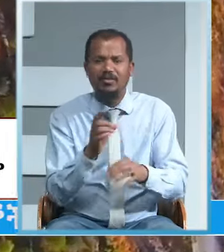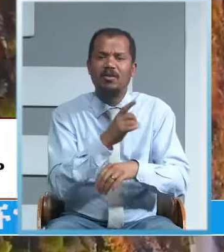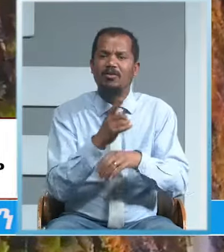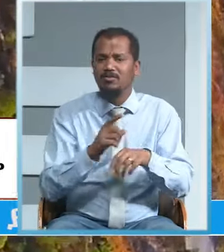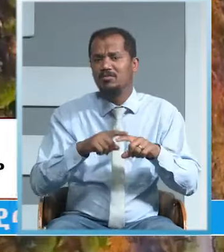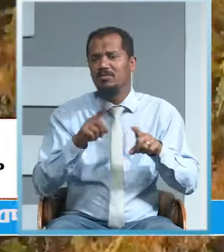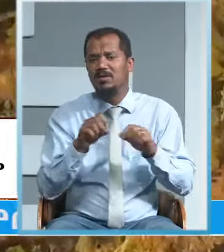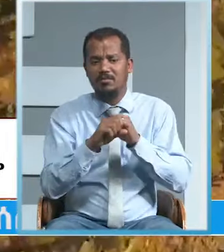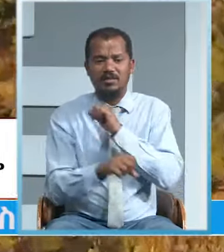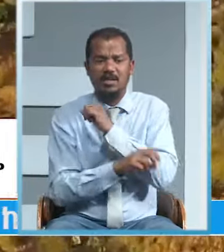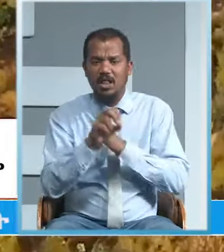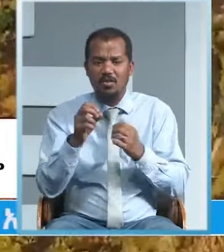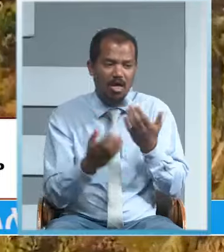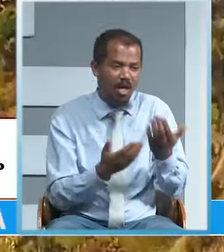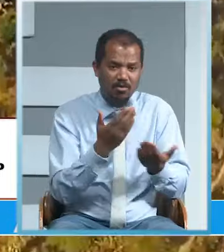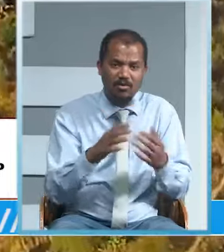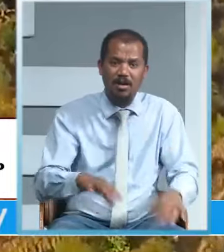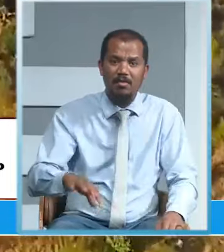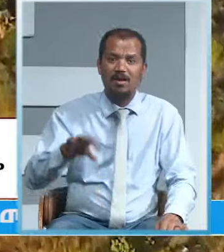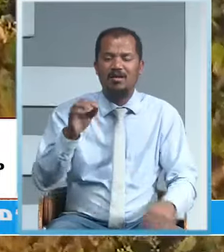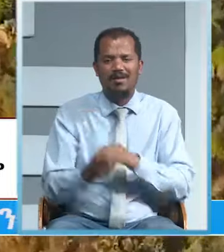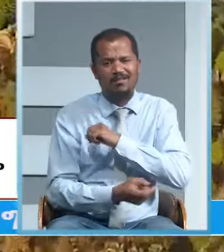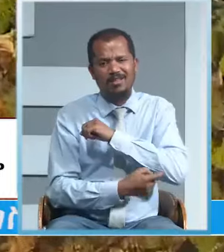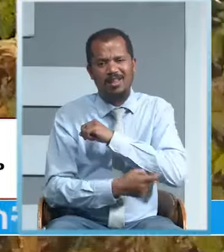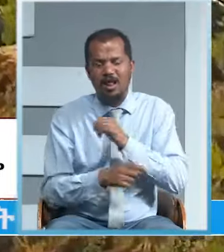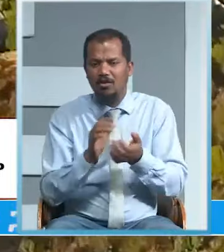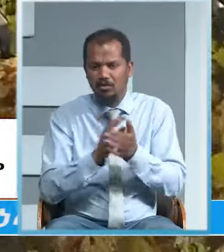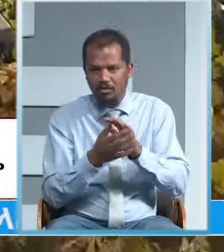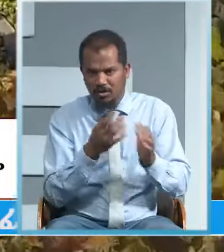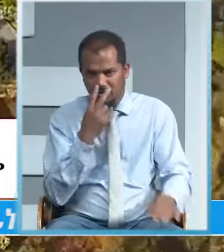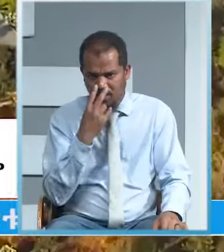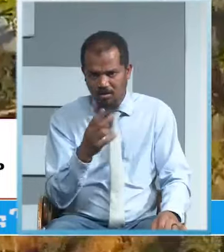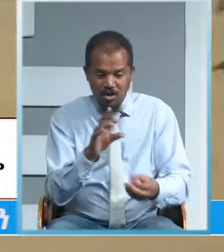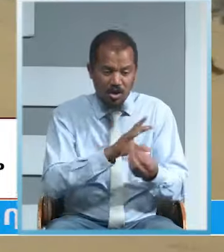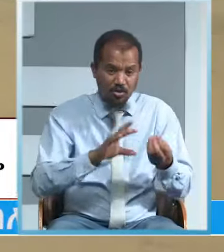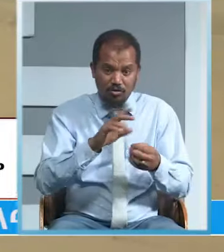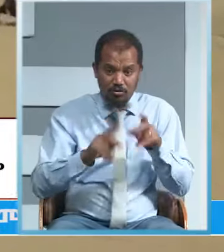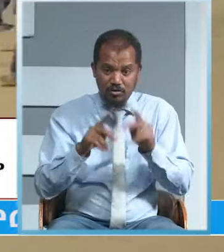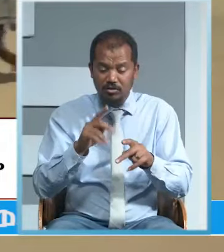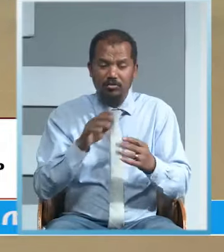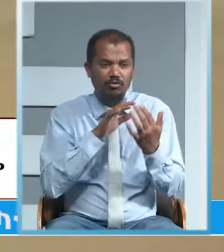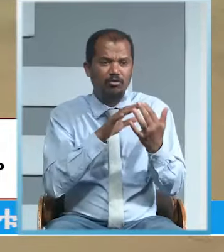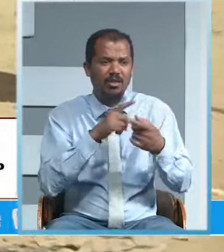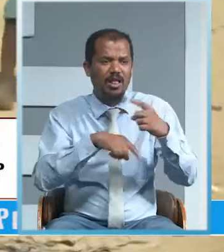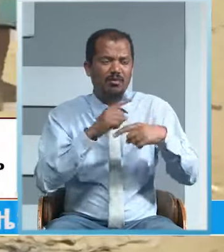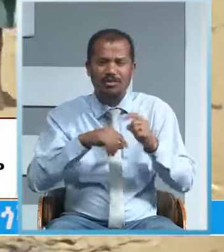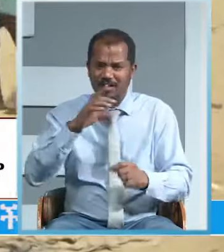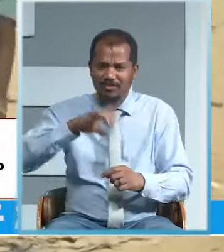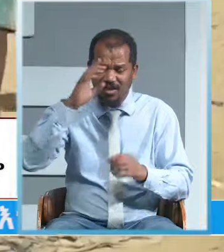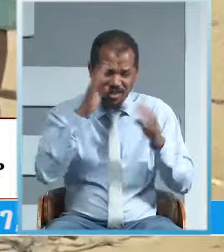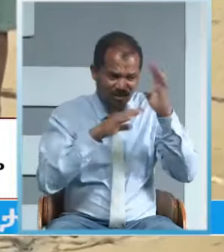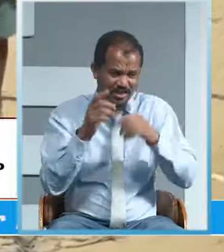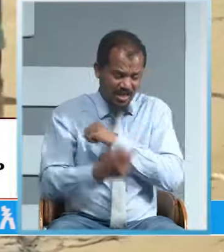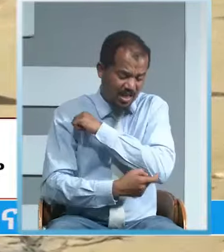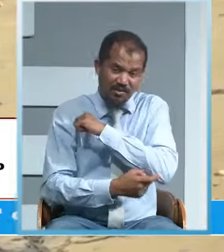በተለይ መሰረታዊ አገልግሎቶችን ለማግኘት ፈተና እንደሆነባቸው ተስተውሏል። የክልሉ ህዝብ ጦርነት ያስከተለው ከፍተኛ ችግር